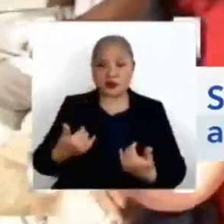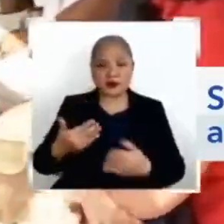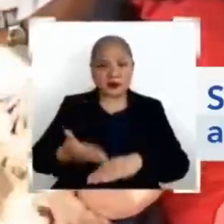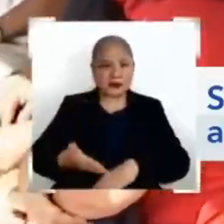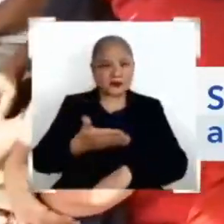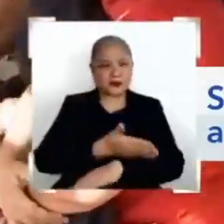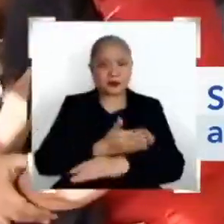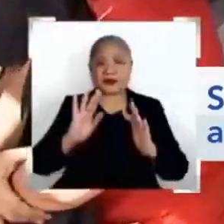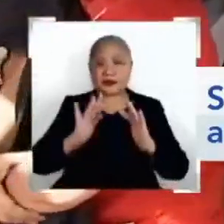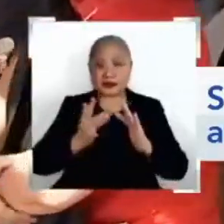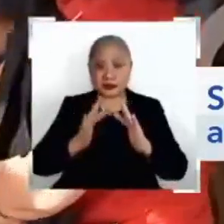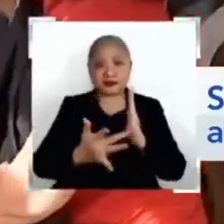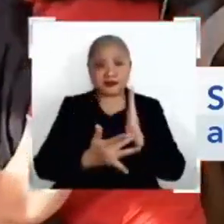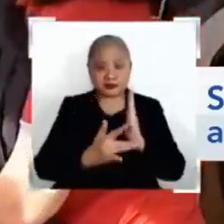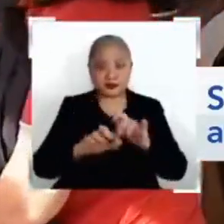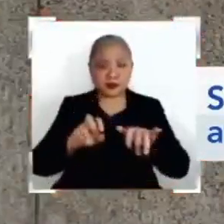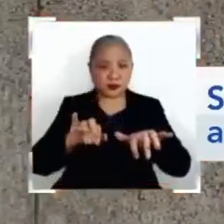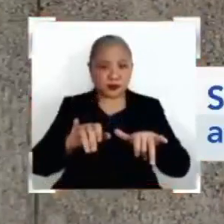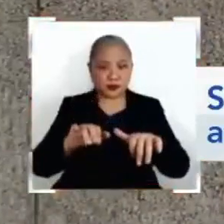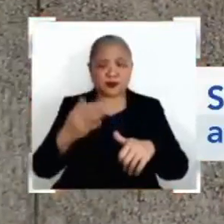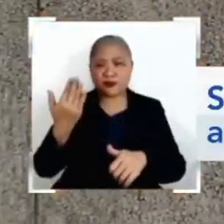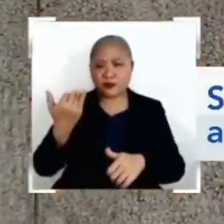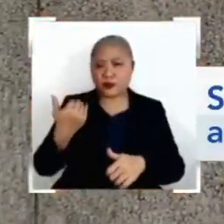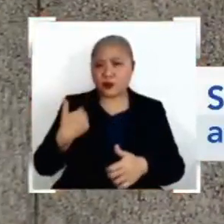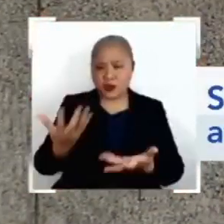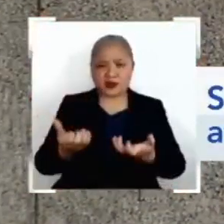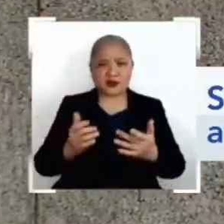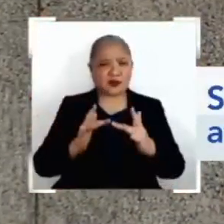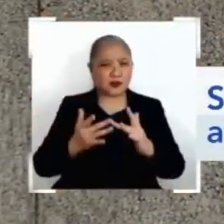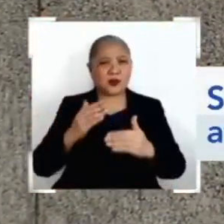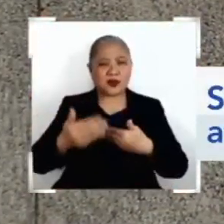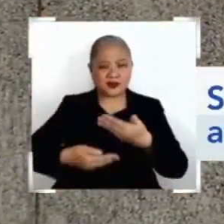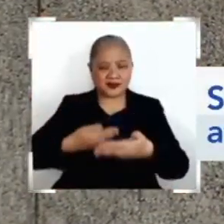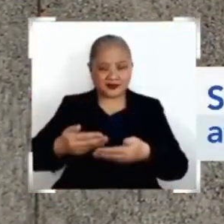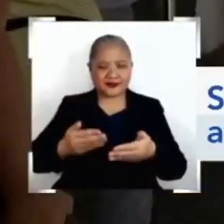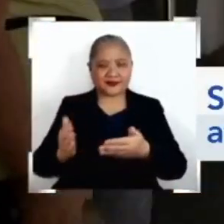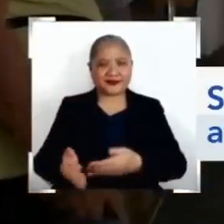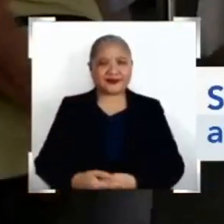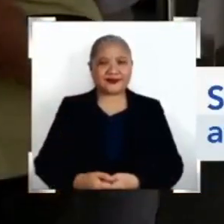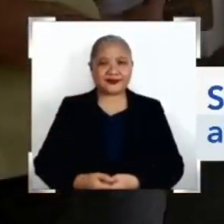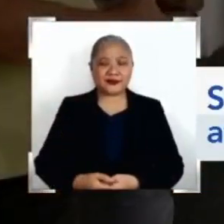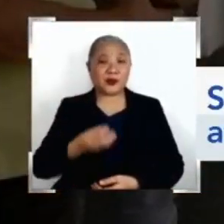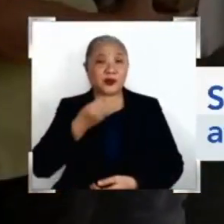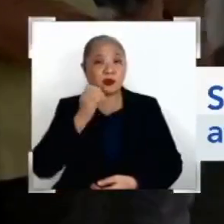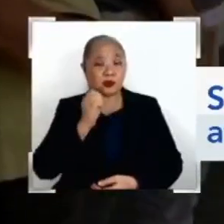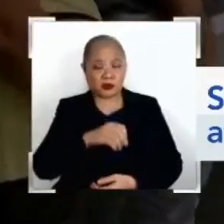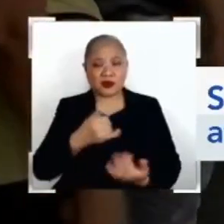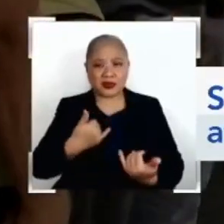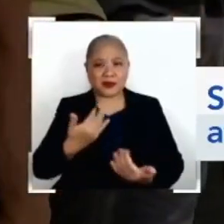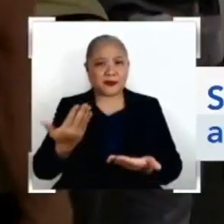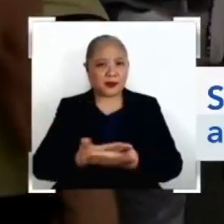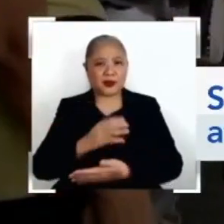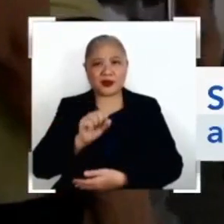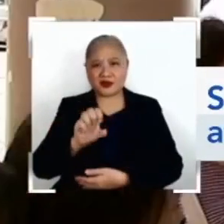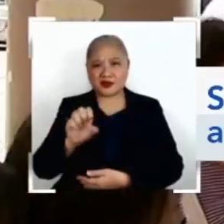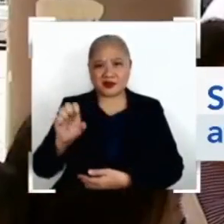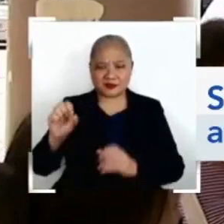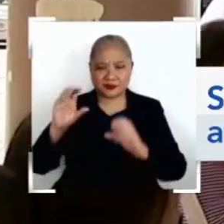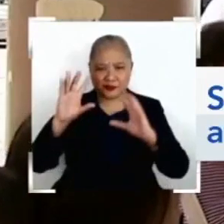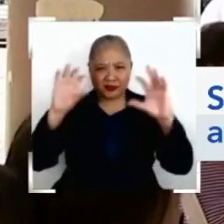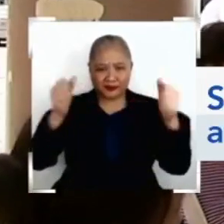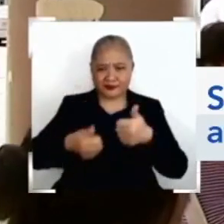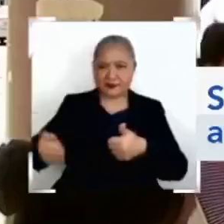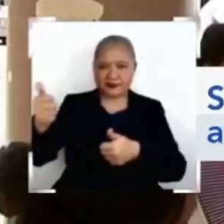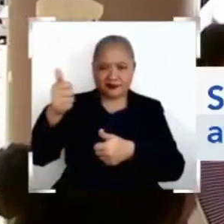ahensya para sa mga gusto ng online transaction. Lahat po yan ay utos ng bagong talagang SSS President and Chief Executive Officer na